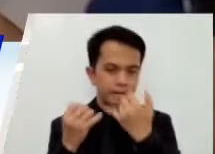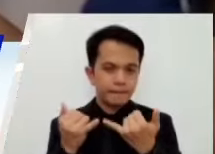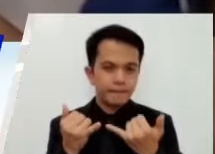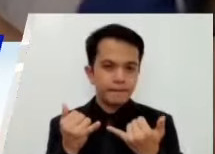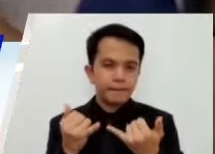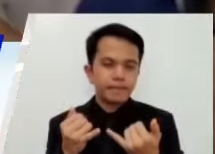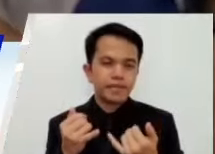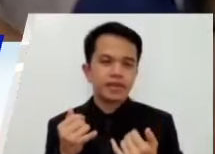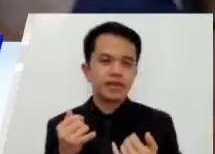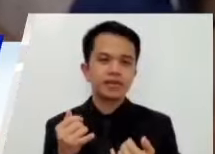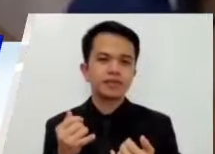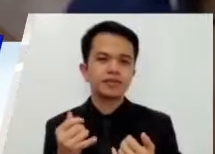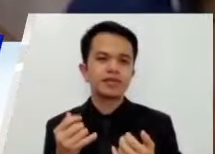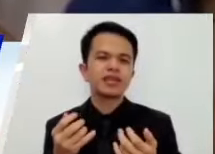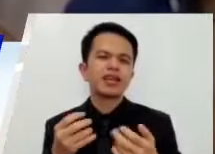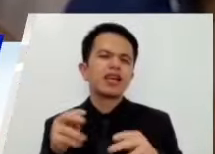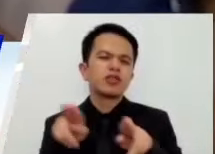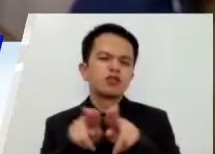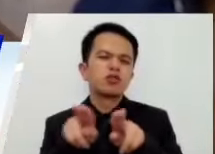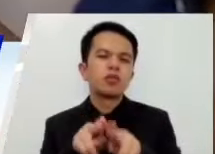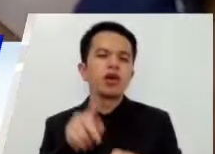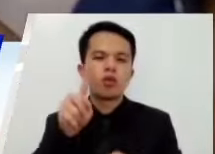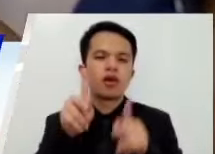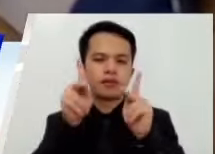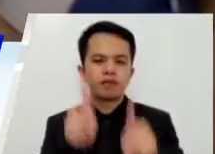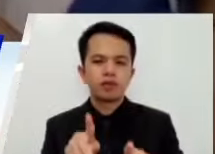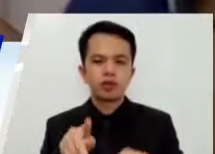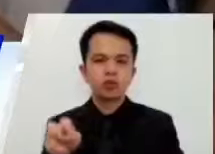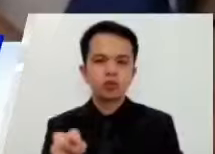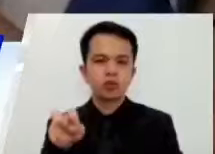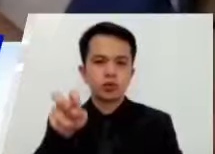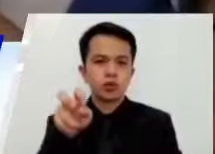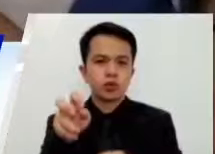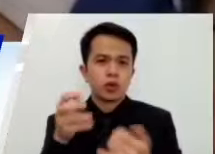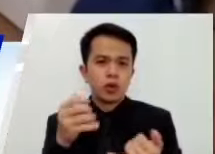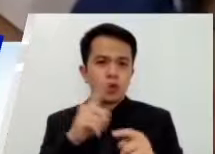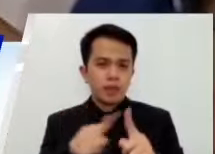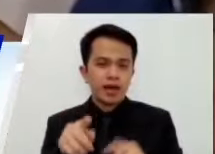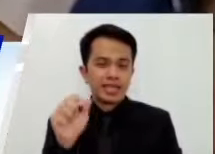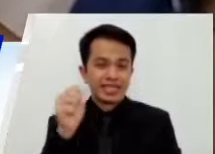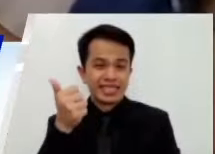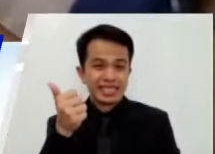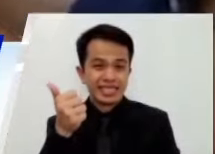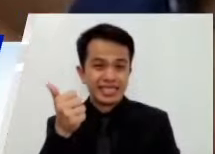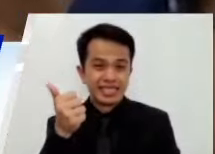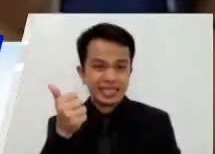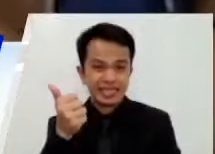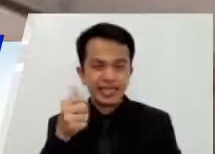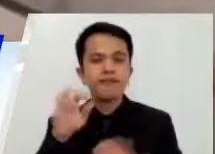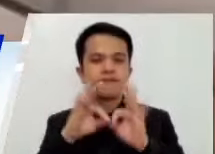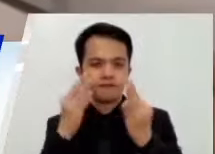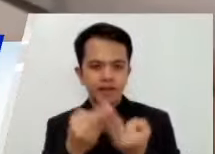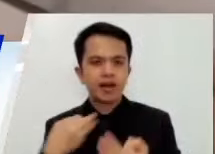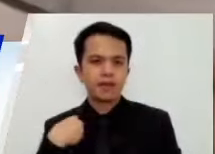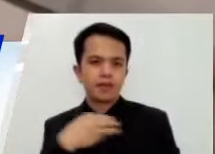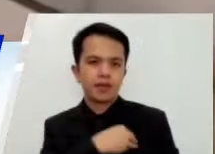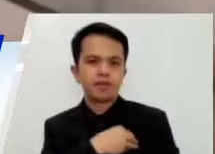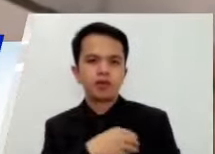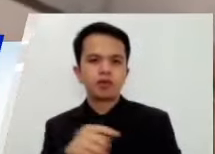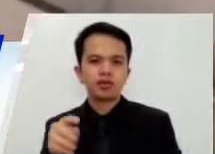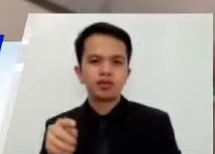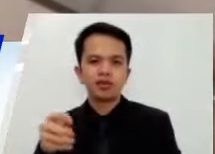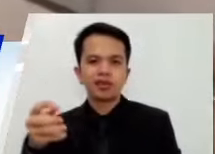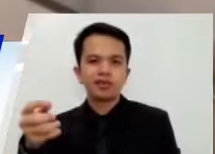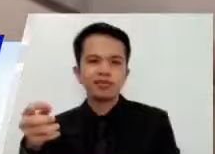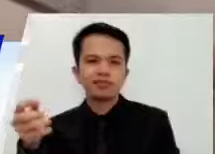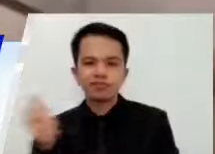Normally, kung minsan isang tao yung susunduin, pero 10 yung mga family members na sumusundo para hindi